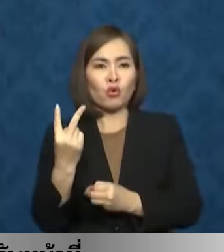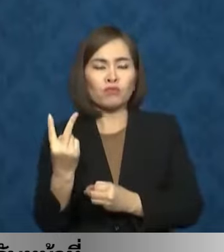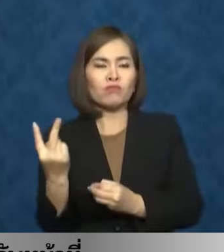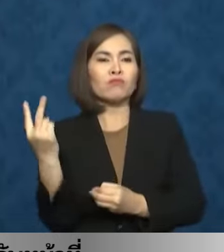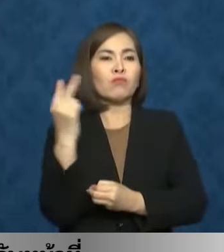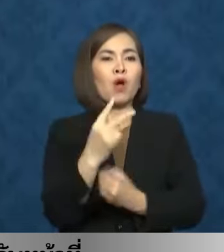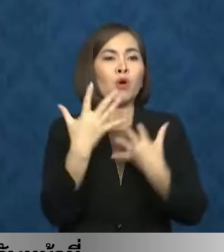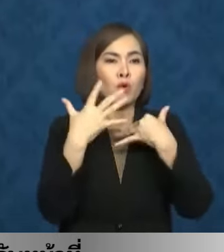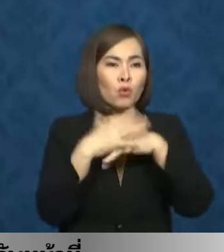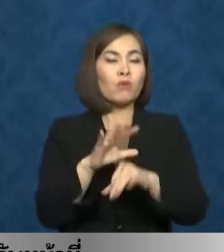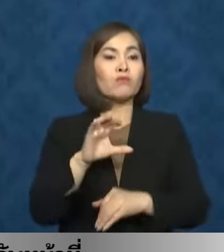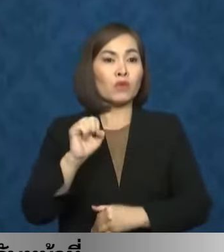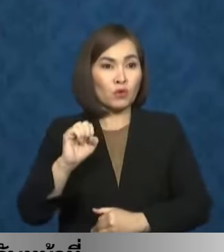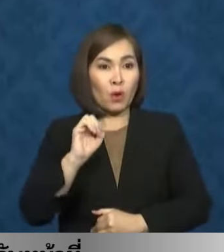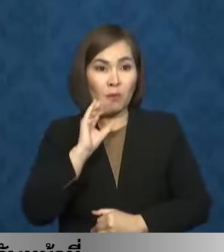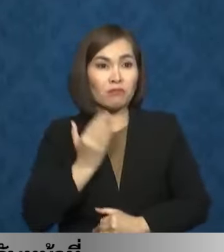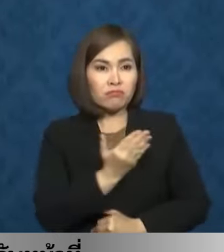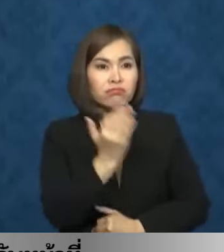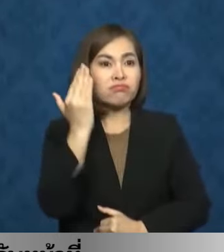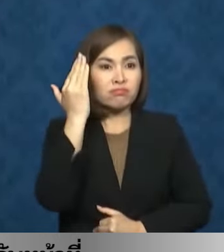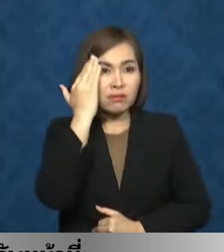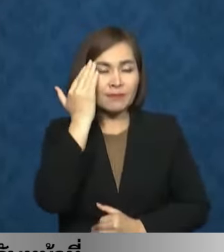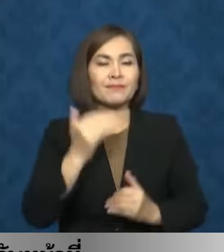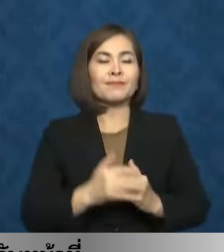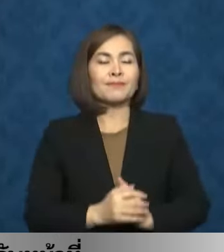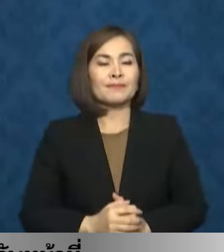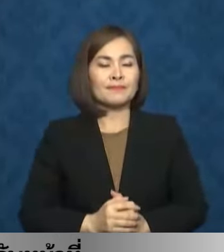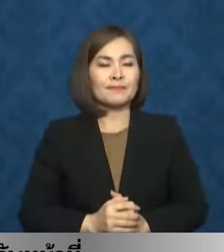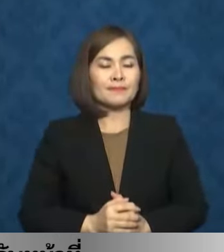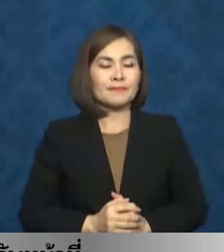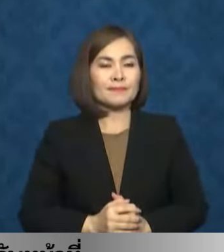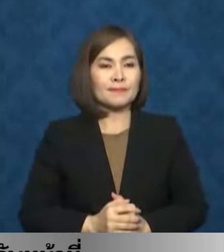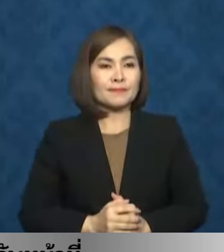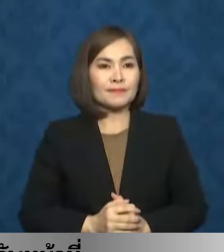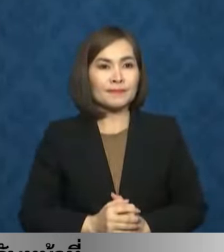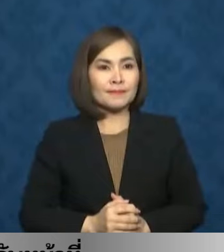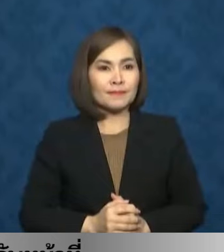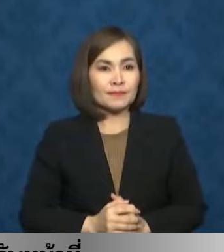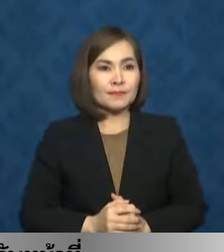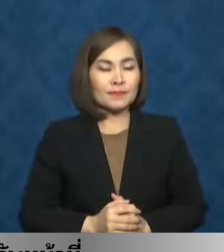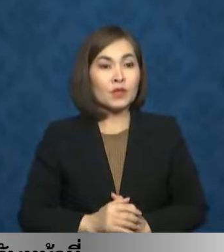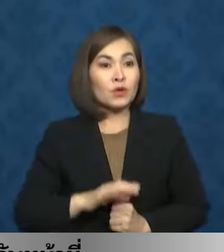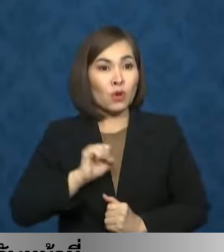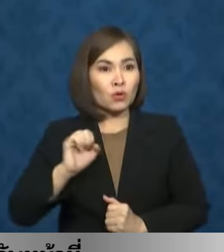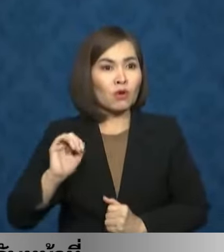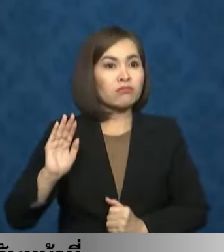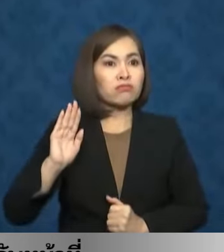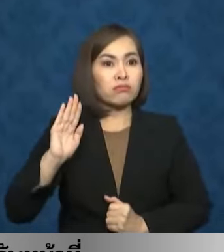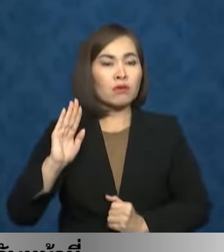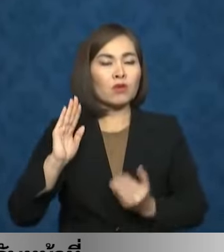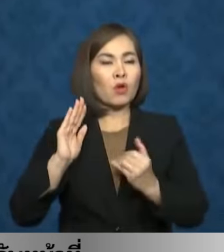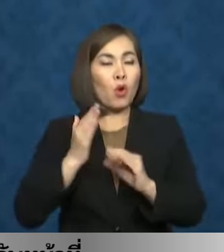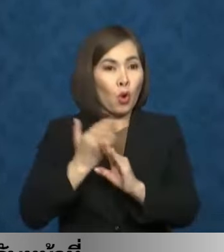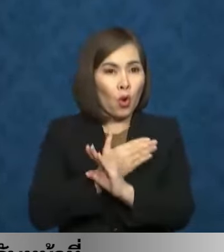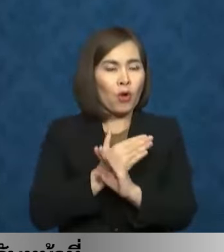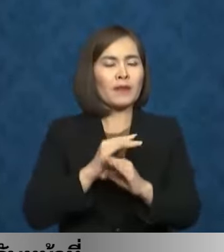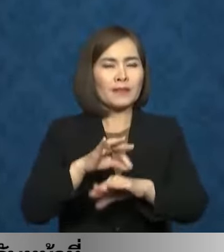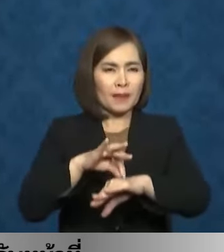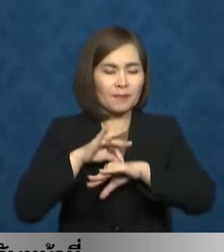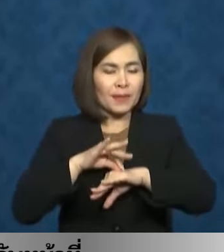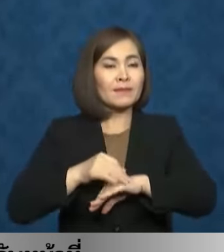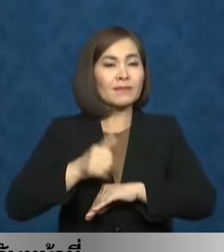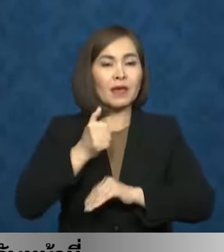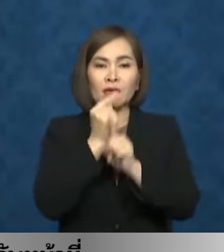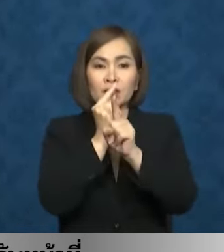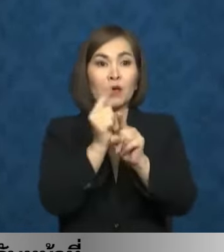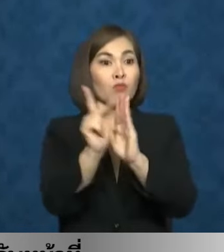ที่ประชุมทราบครับเรื่องต่อมาครับสมาชิกสภาผู้แทนราษฎรปฏิญาณตนในที่ประชุมก่อนเข้ารับหน้าที่ตามม